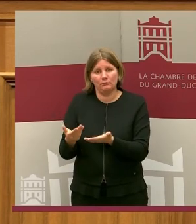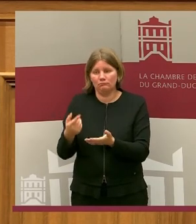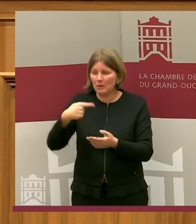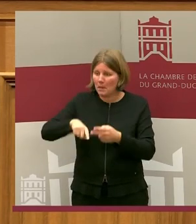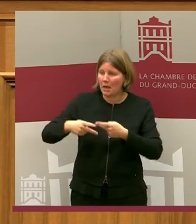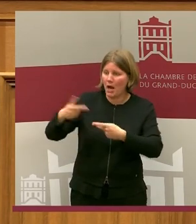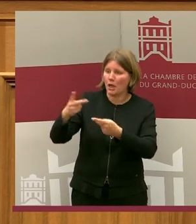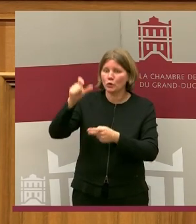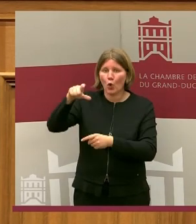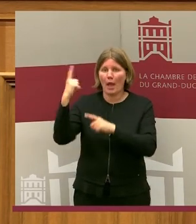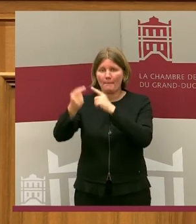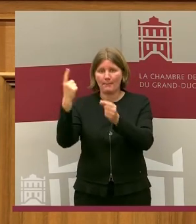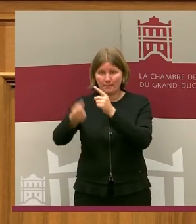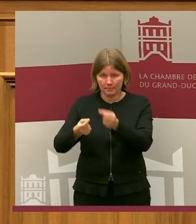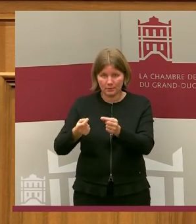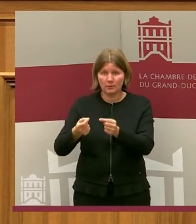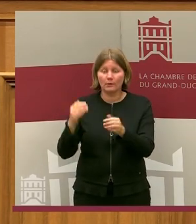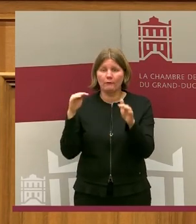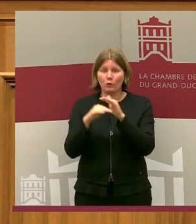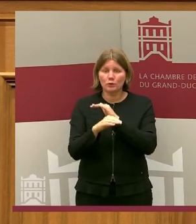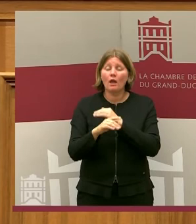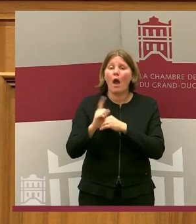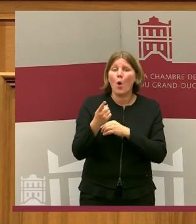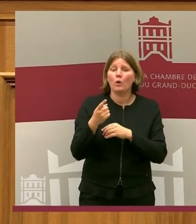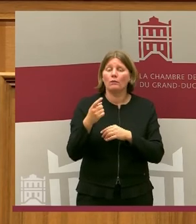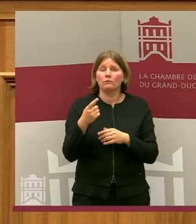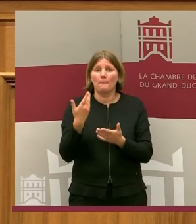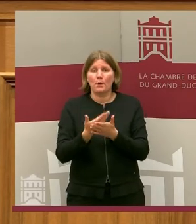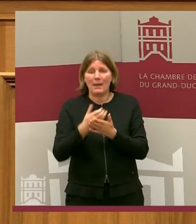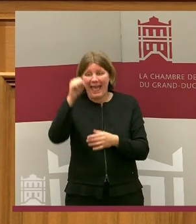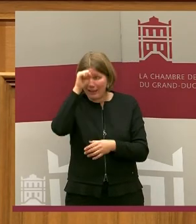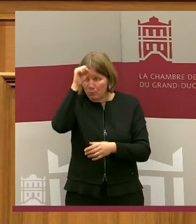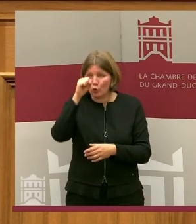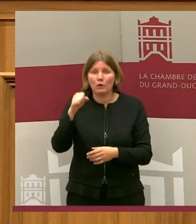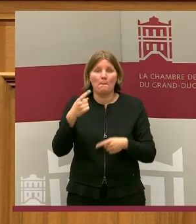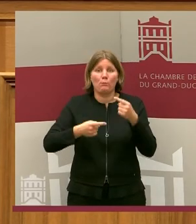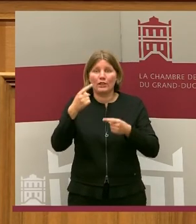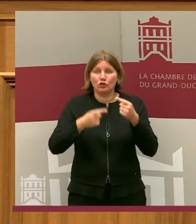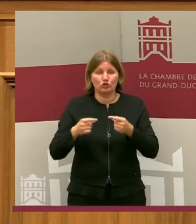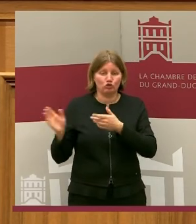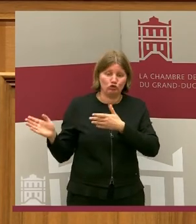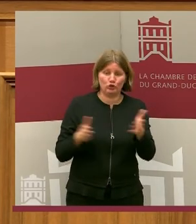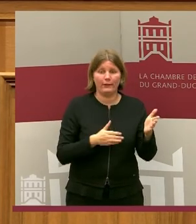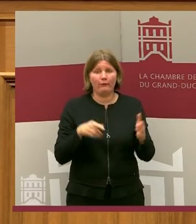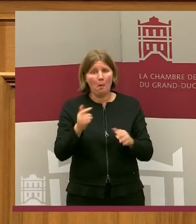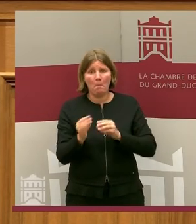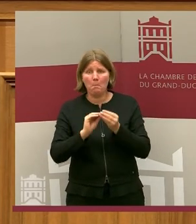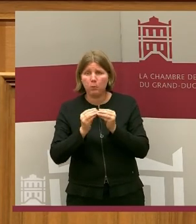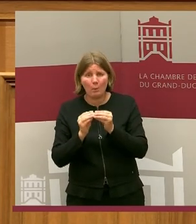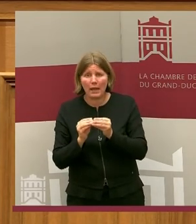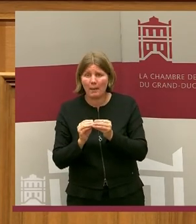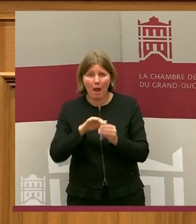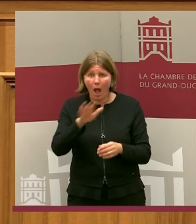die Leute davon. Ein weiteres Beispiel von diesem politischen Versuch in der Sättelbrück, wo die Probleme ja mittlerweile so groß sind, dass sie überhaupt nicht wissen, was sie